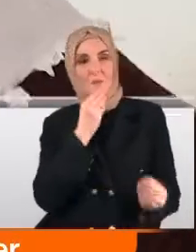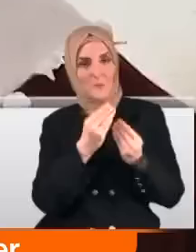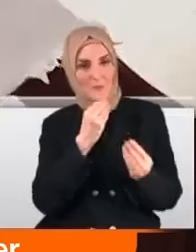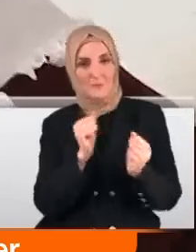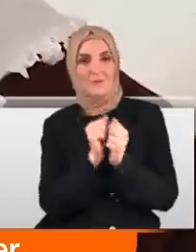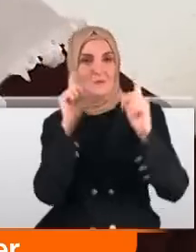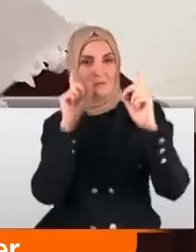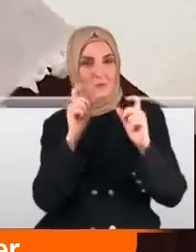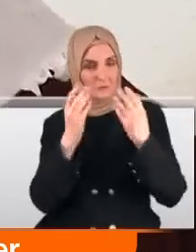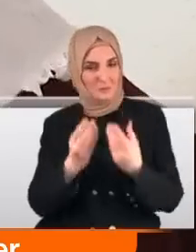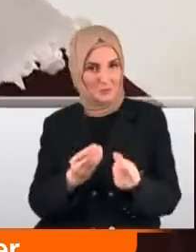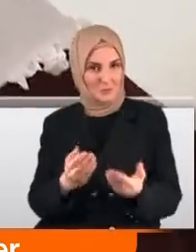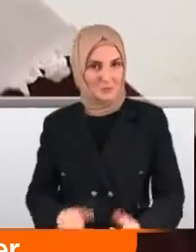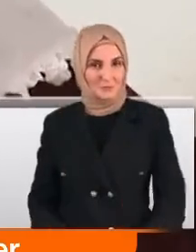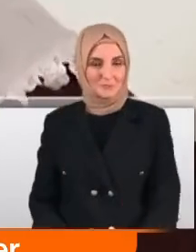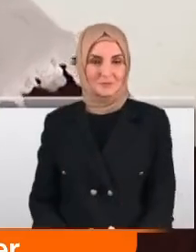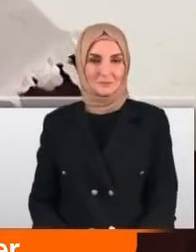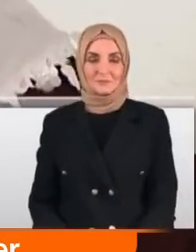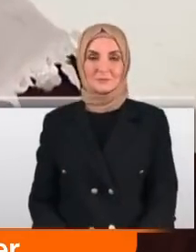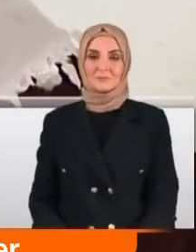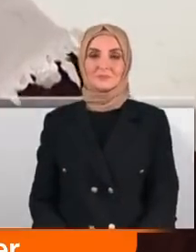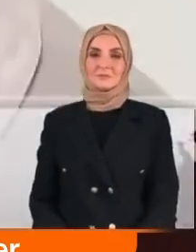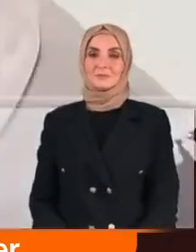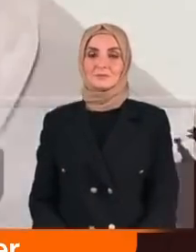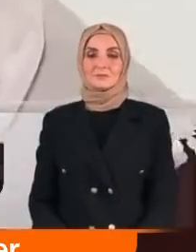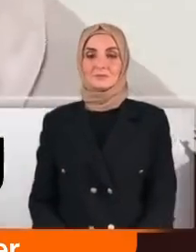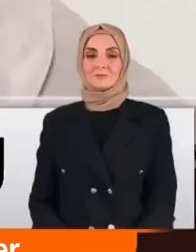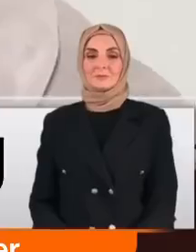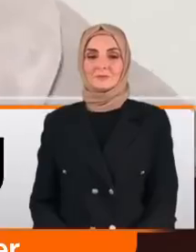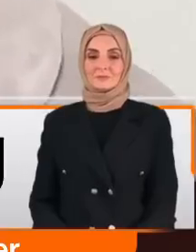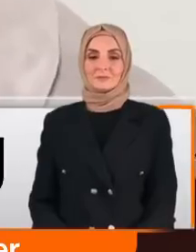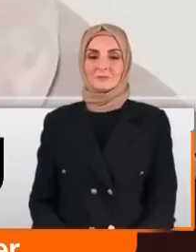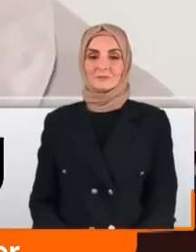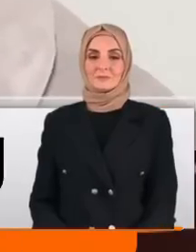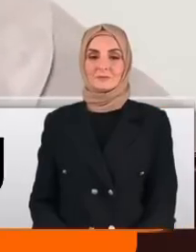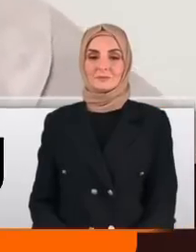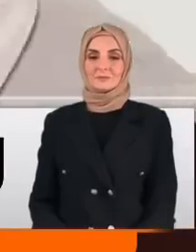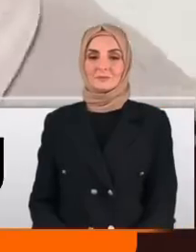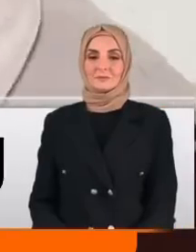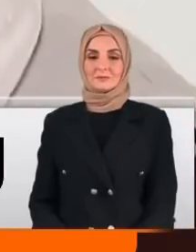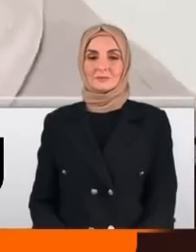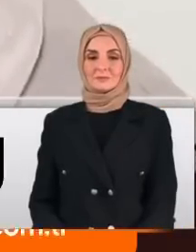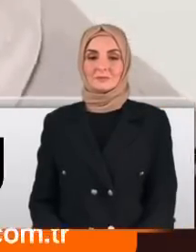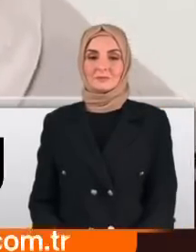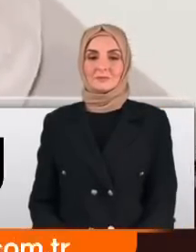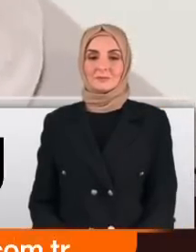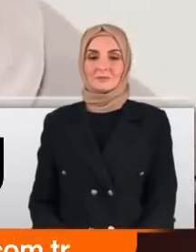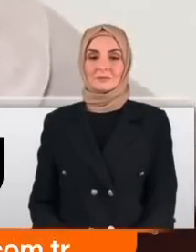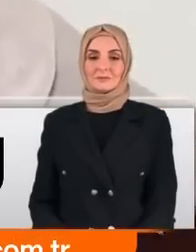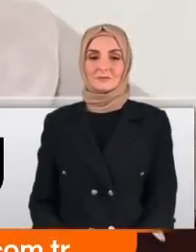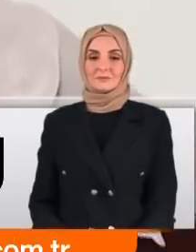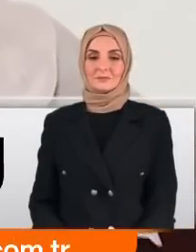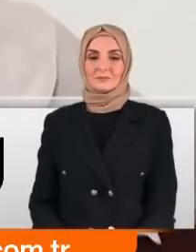Batım kine kapının önüne araba geldi. Ankara'ya götürdüler bizi. Belediye başkanıza geldi yanıma. Konuşmayı bitirdi mi